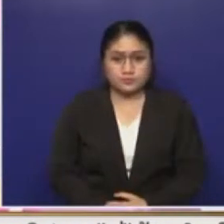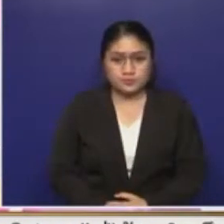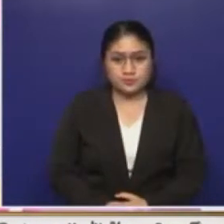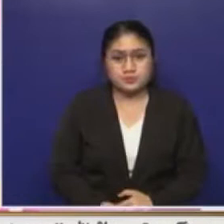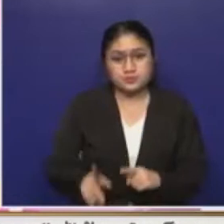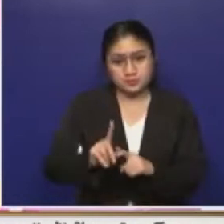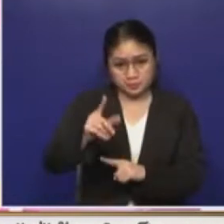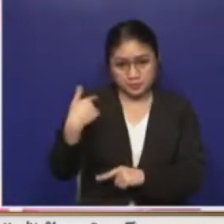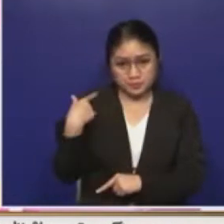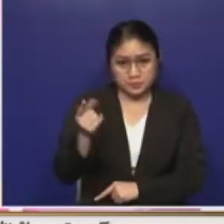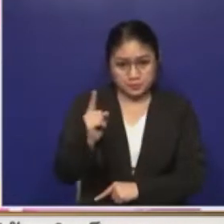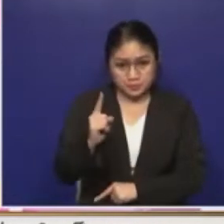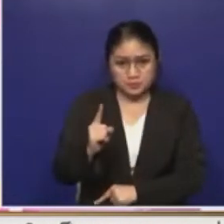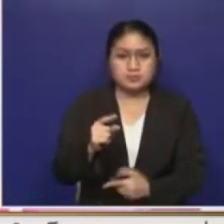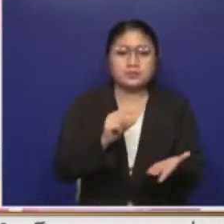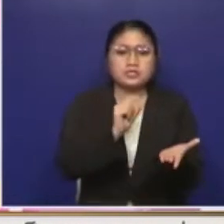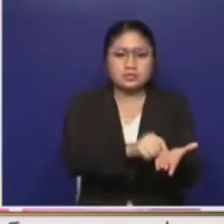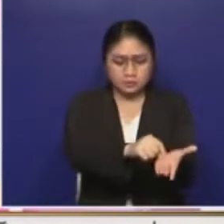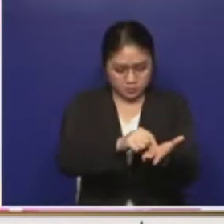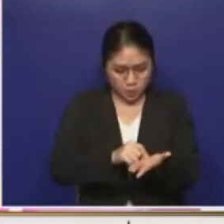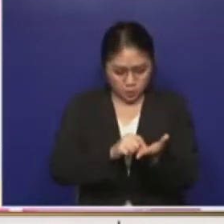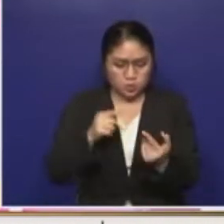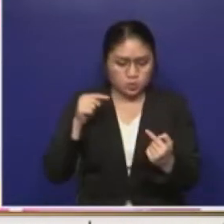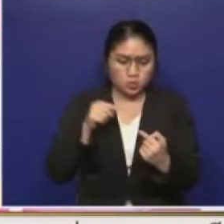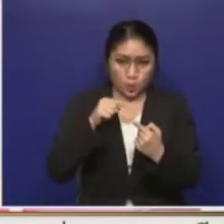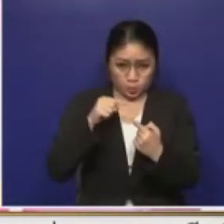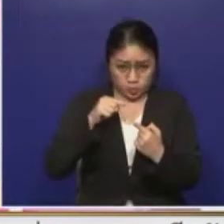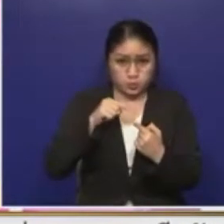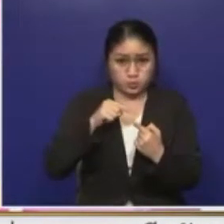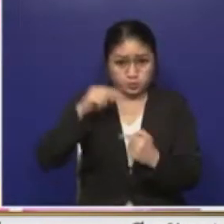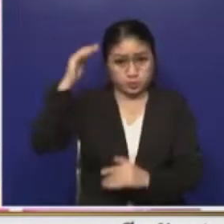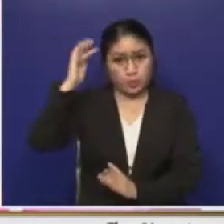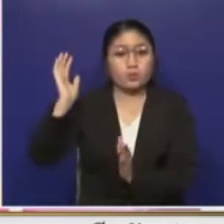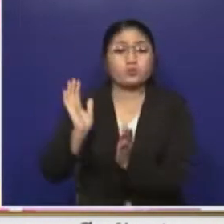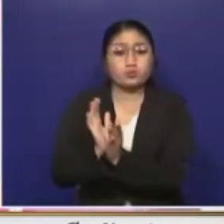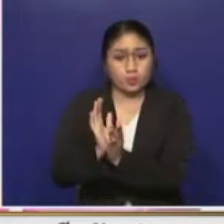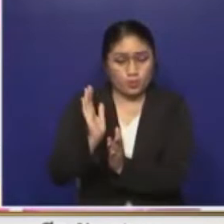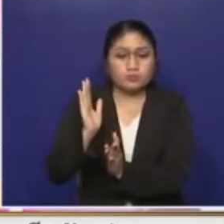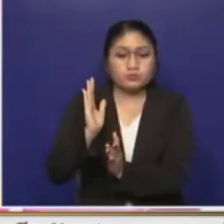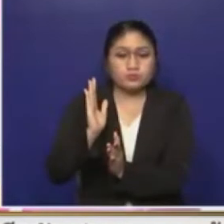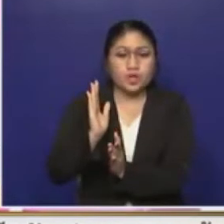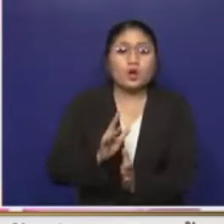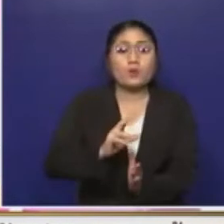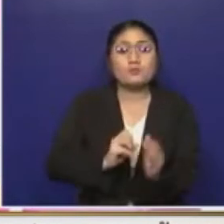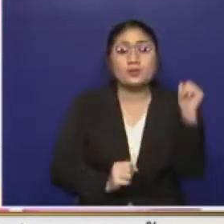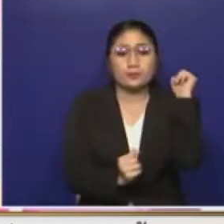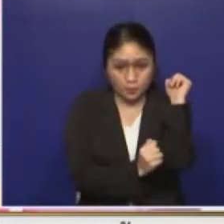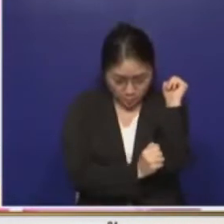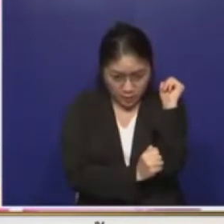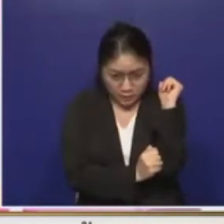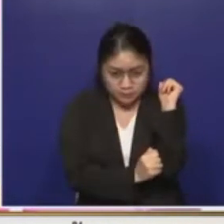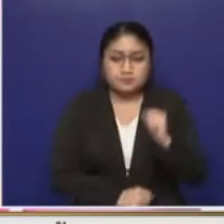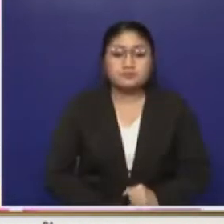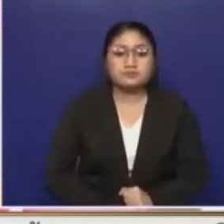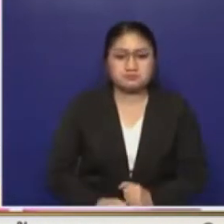ที่1ได้รับหนังสือร้องเรียนจากร้อยตำรวจตรีแดนถาเมืองและกำนันเชิดสวัสดิ์ทัพ